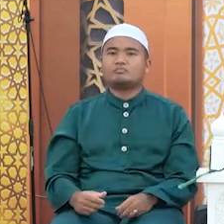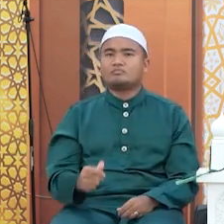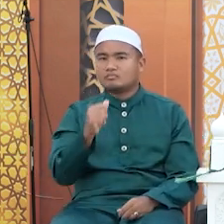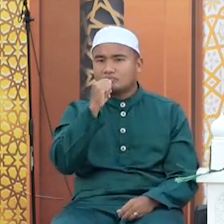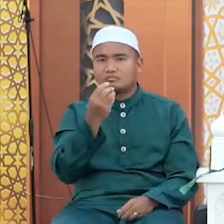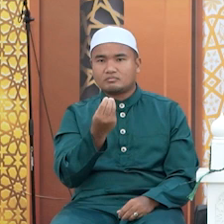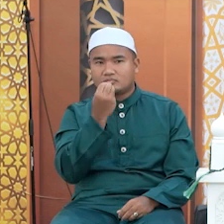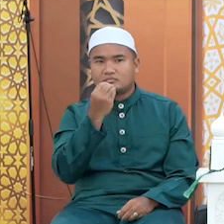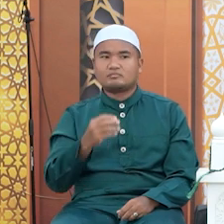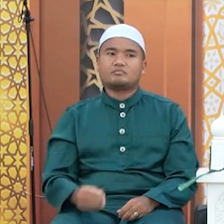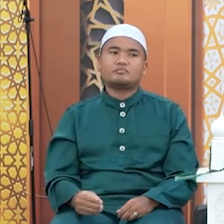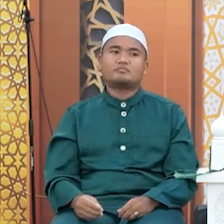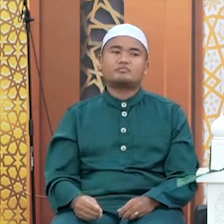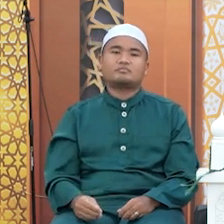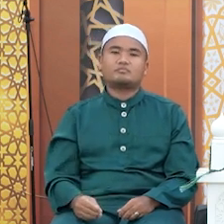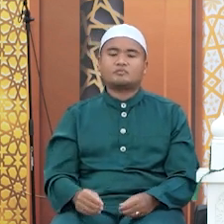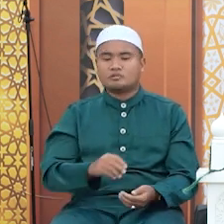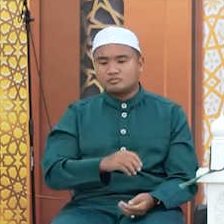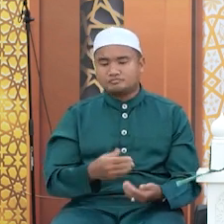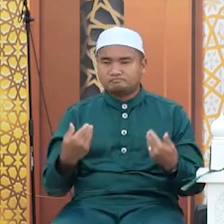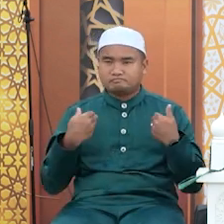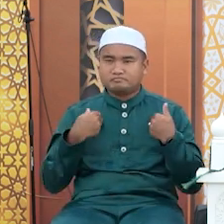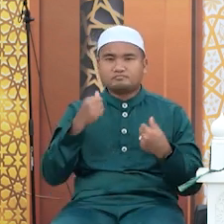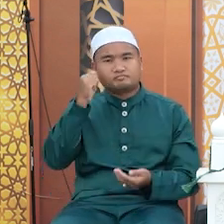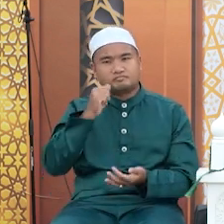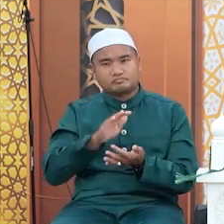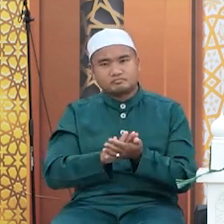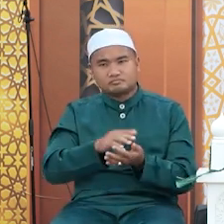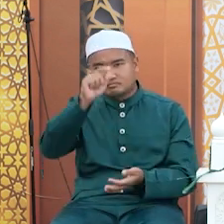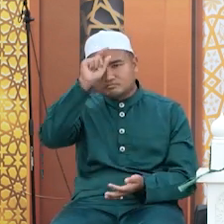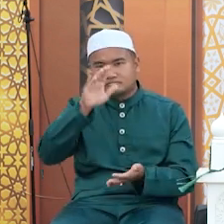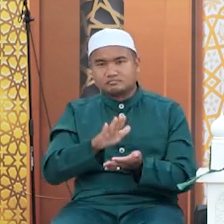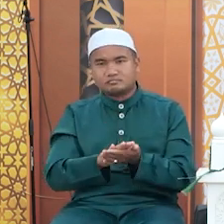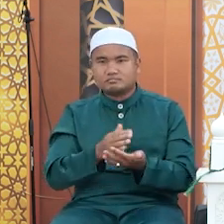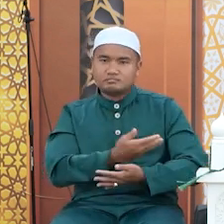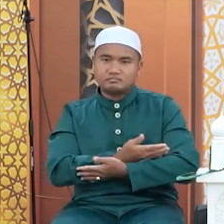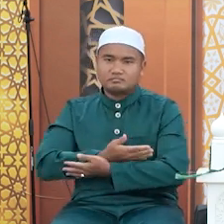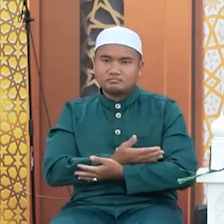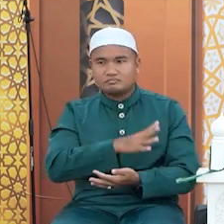Allah bagi kepada kita adanya suami, isteri, anak, keluarga.